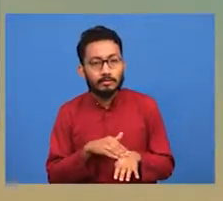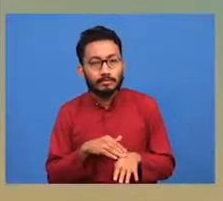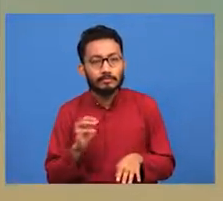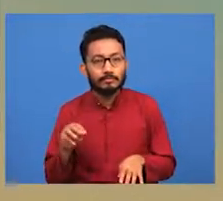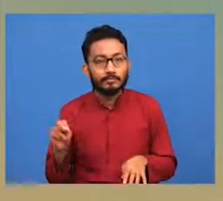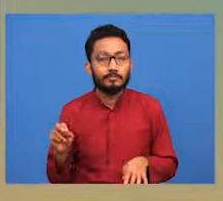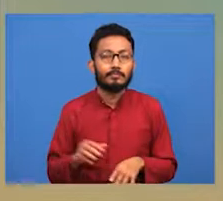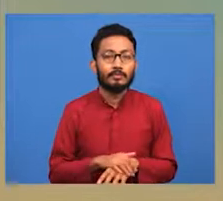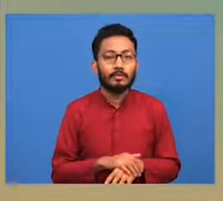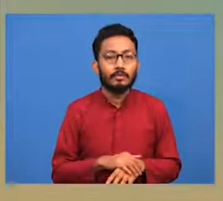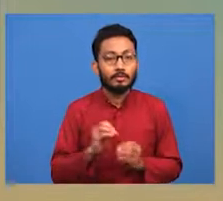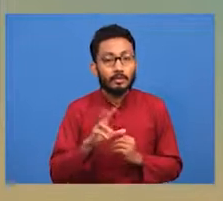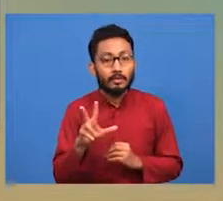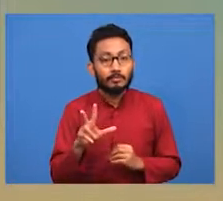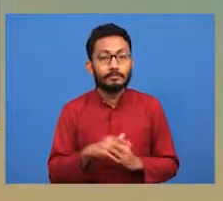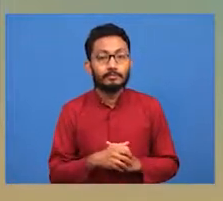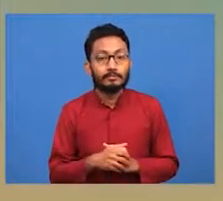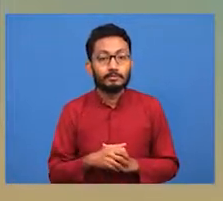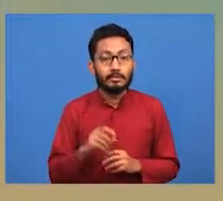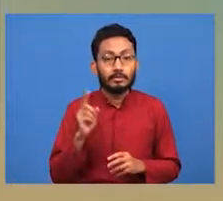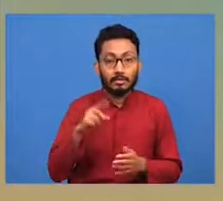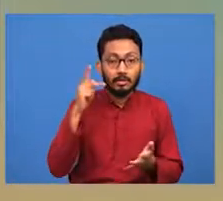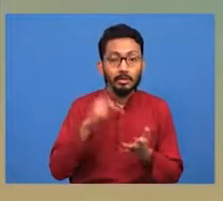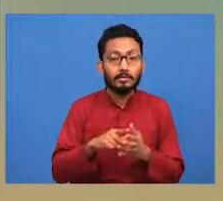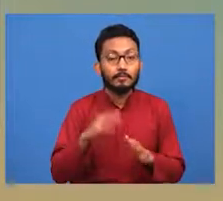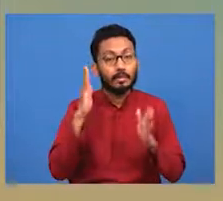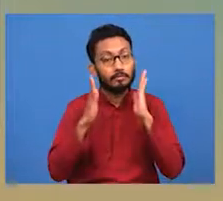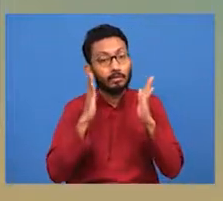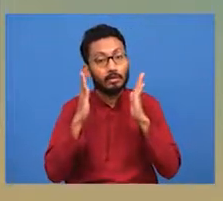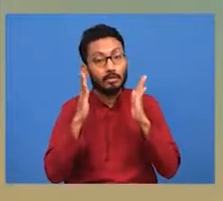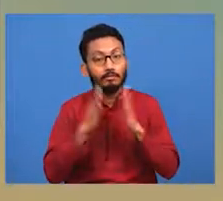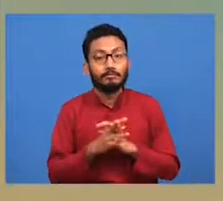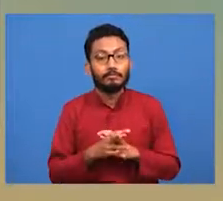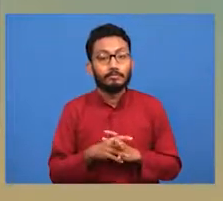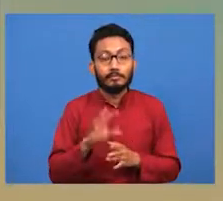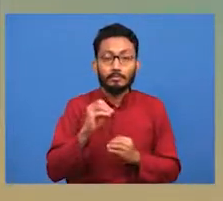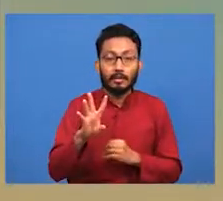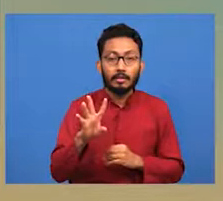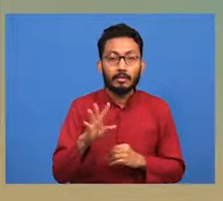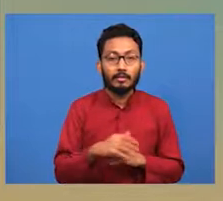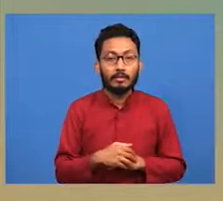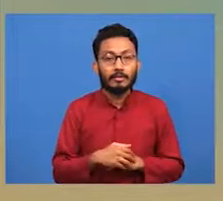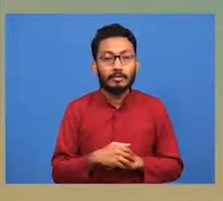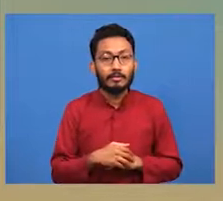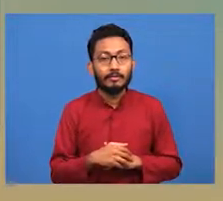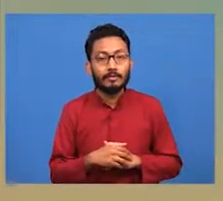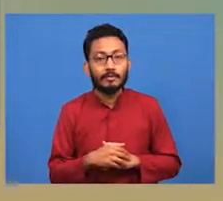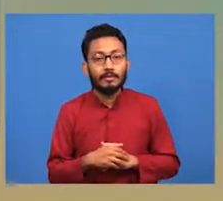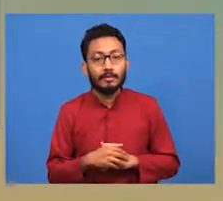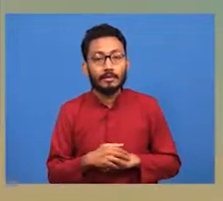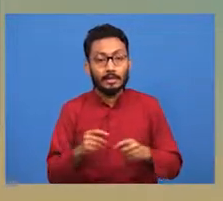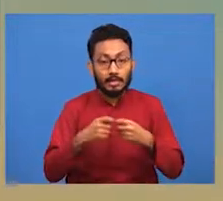Ketiga, dia terkenal di Malaysia. Dan yang keempat, Glenn tinggal di Kuala